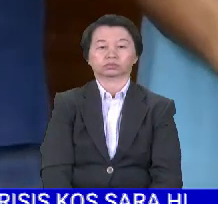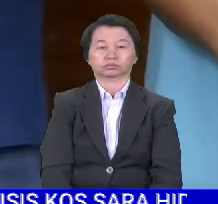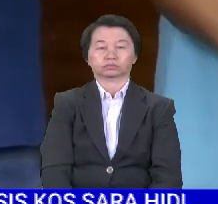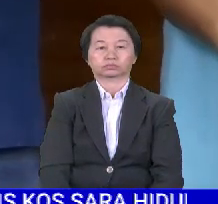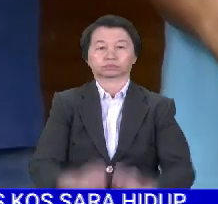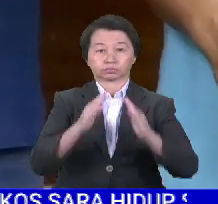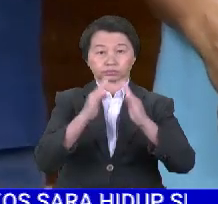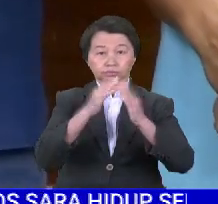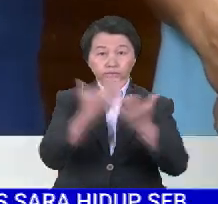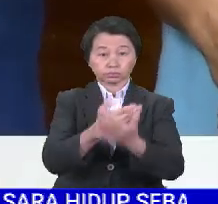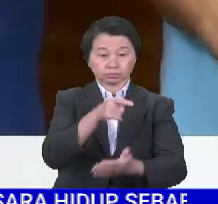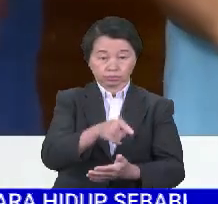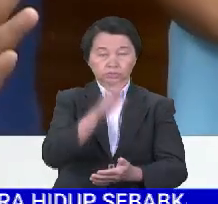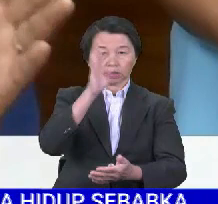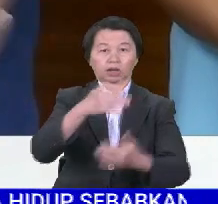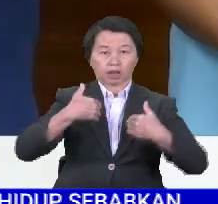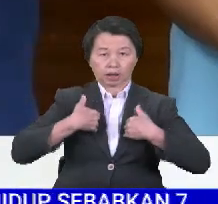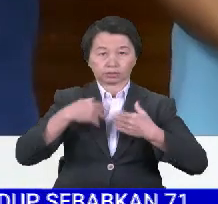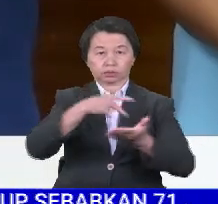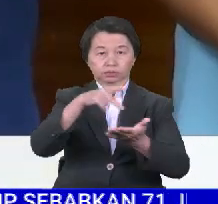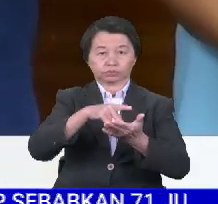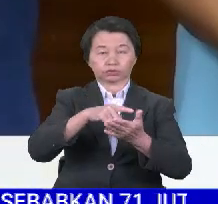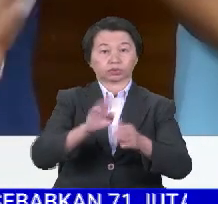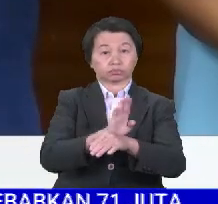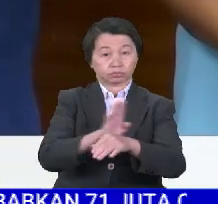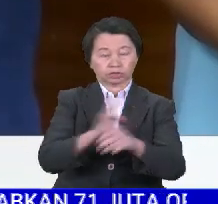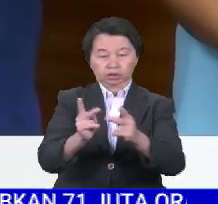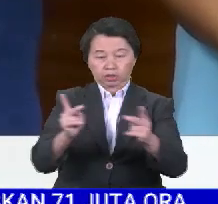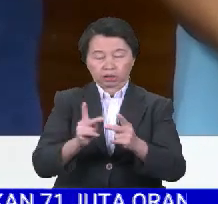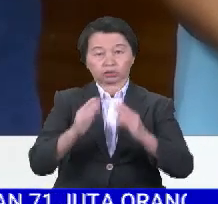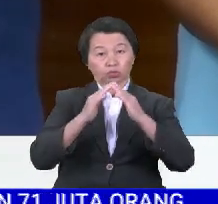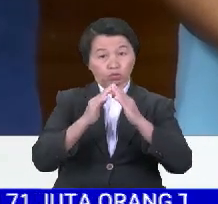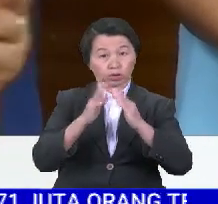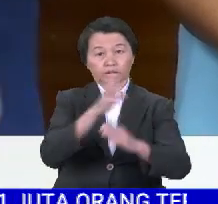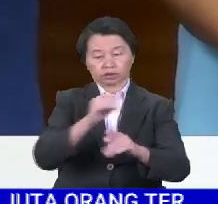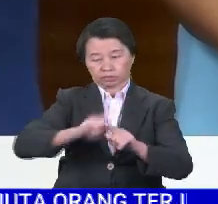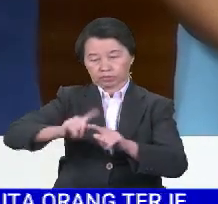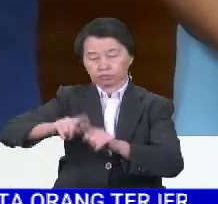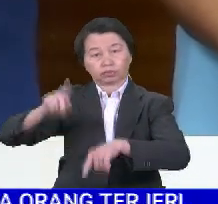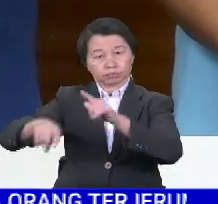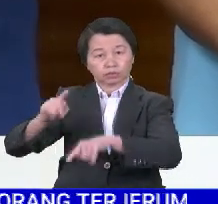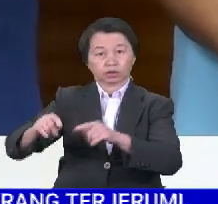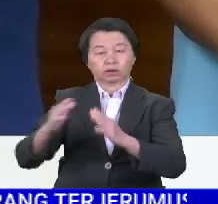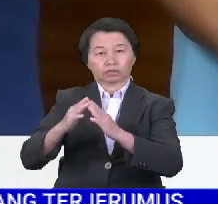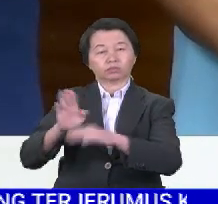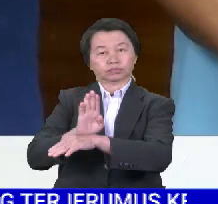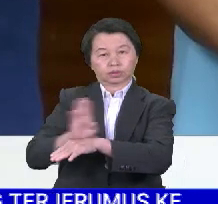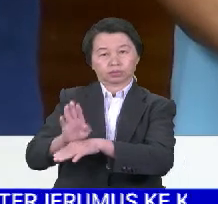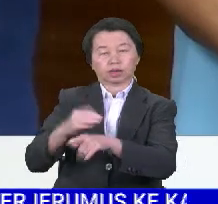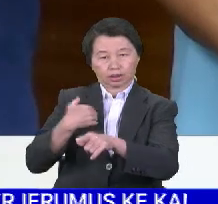Jelasnya bandar baharu itu kelak akan dilengkapi pusat komersial, kawasan kediaman dan pelbagai lagi premis